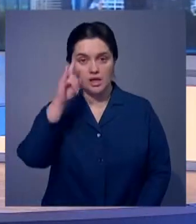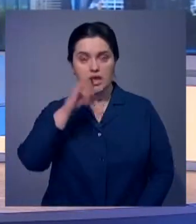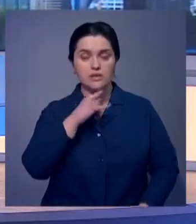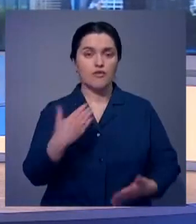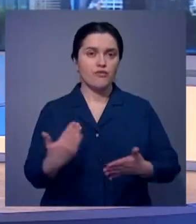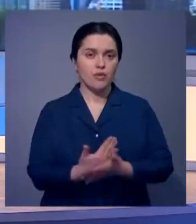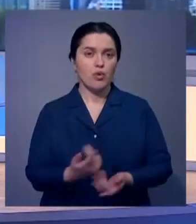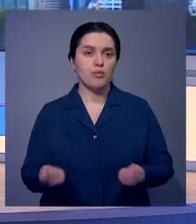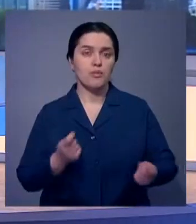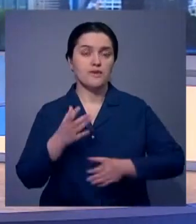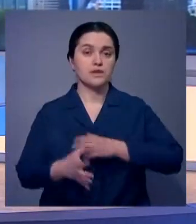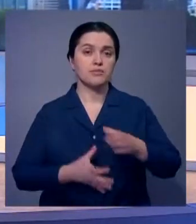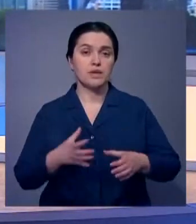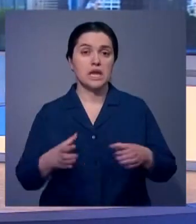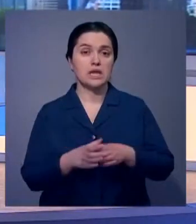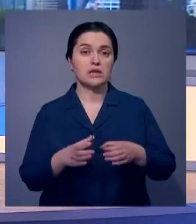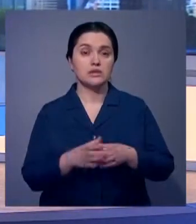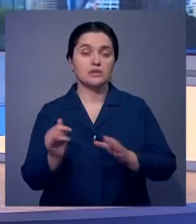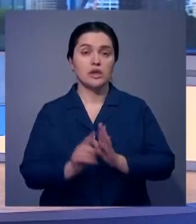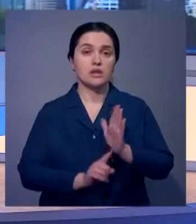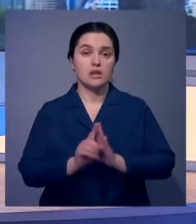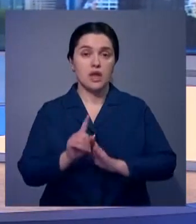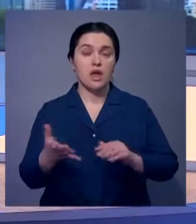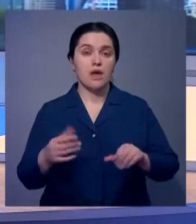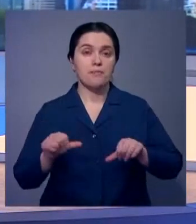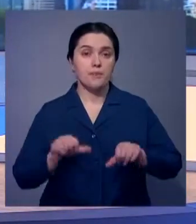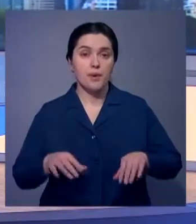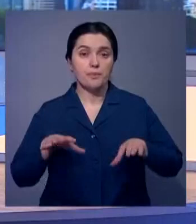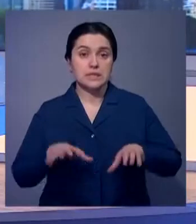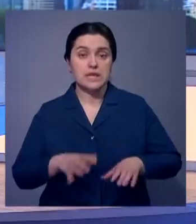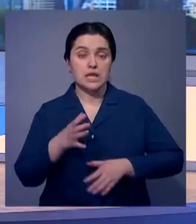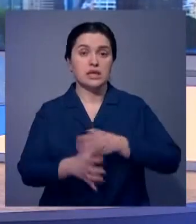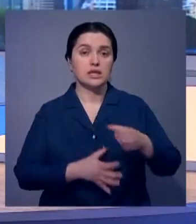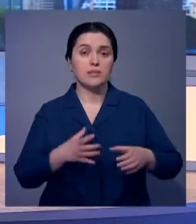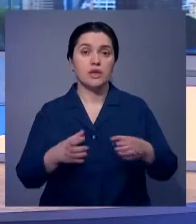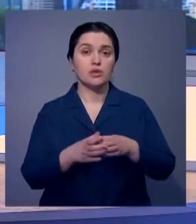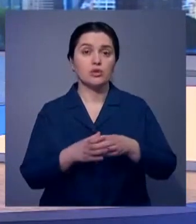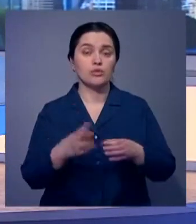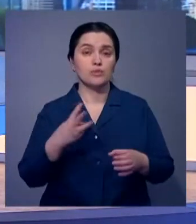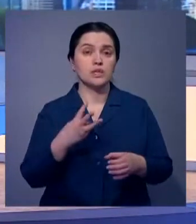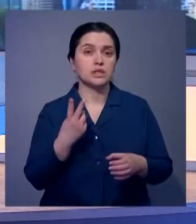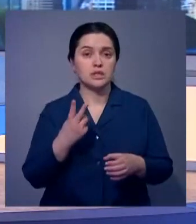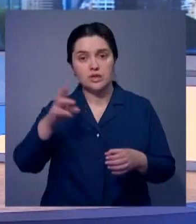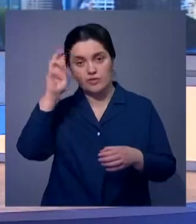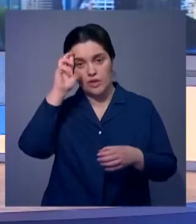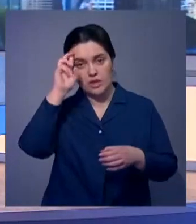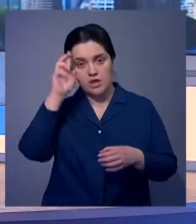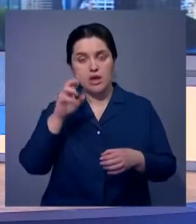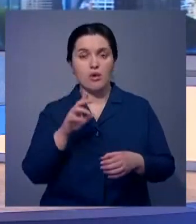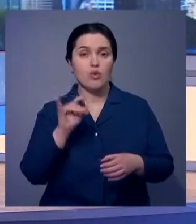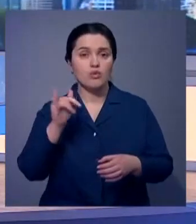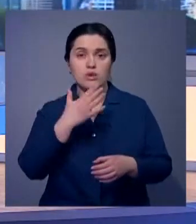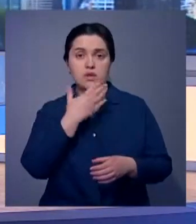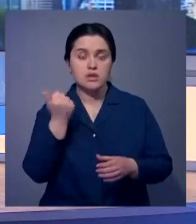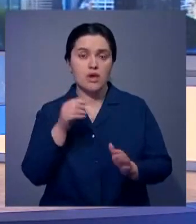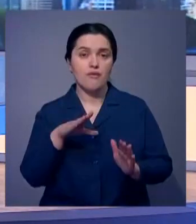Казахстан вновь у руля Всемирной организации. Наша страна приступила к полномочиям председателя глобальной группы 32 государств,